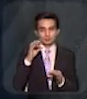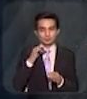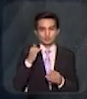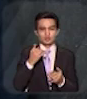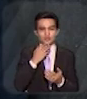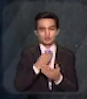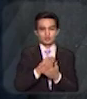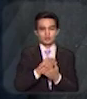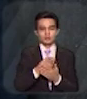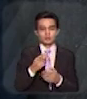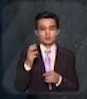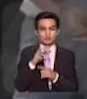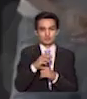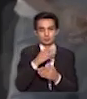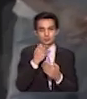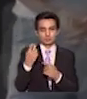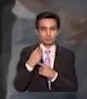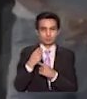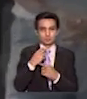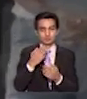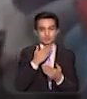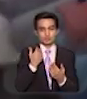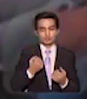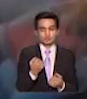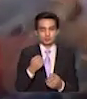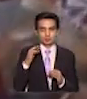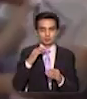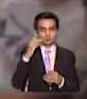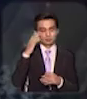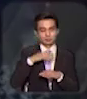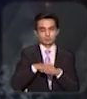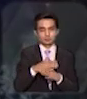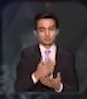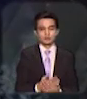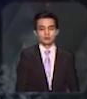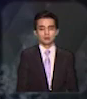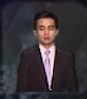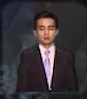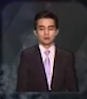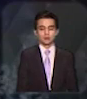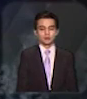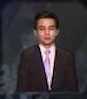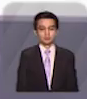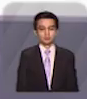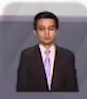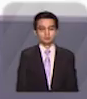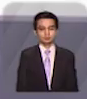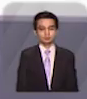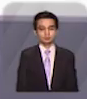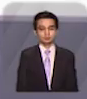ауруханаға келмей жүргеніне алаңдаулы көрінеді. Ирина Советжанқызы, Думан Сүлейменов, Информ бюро, Алматы.